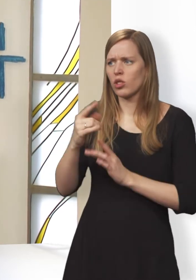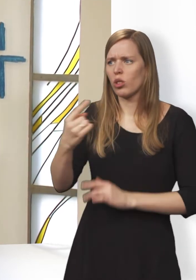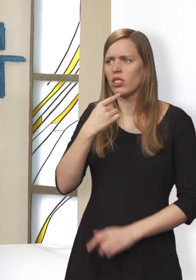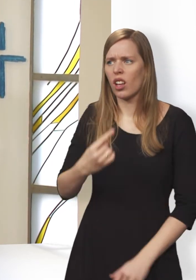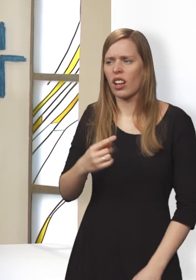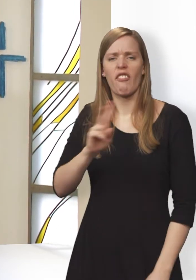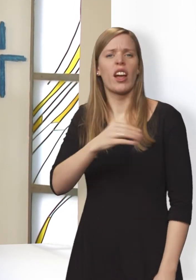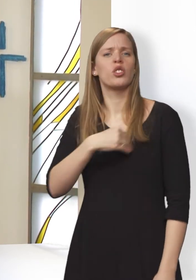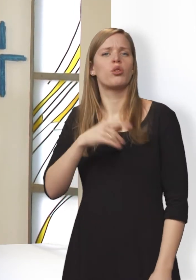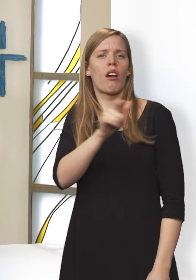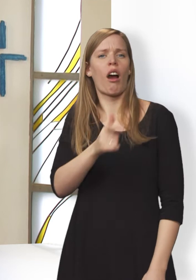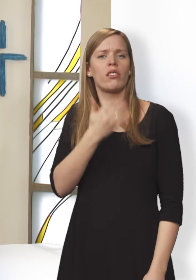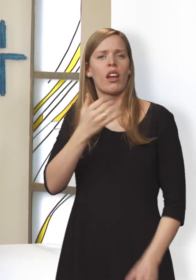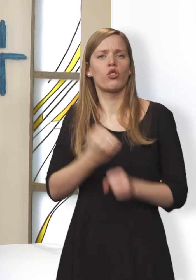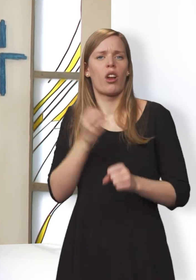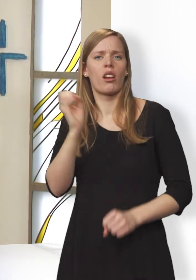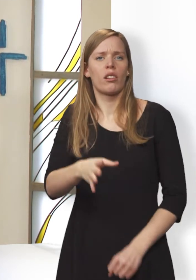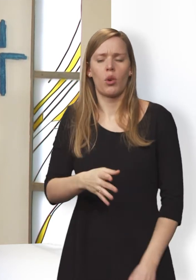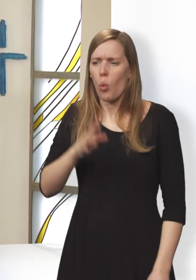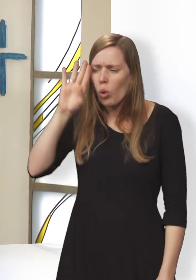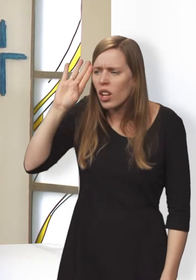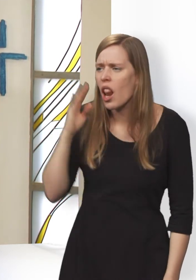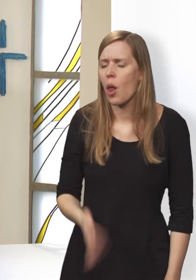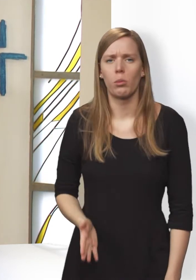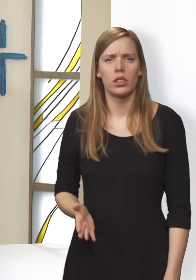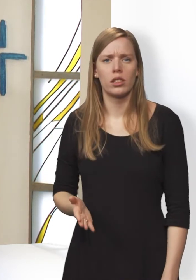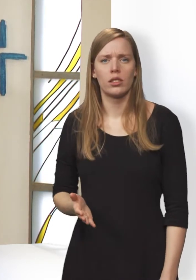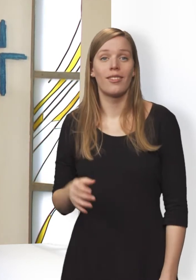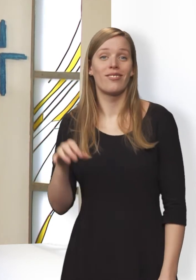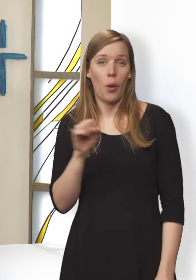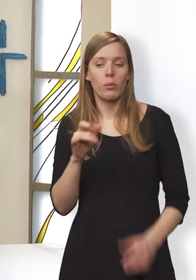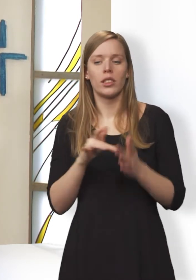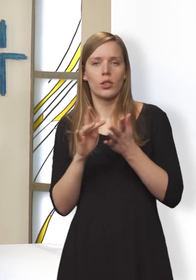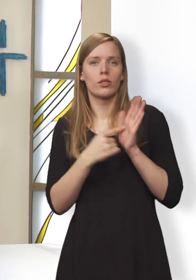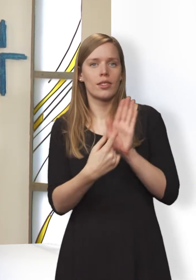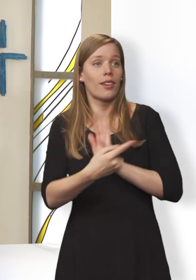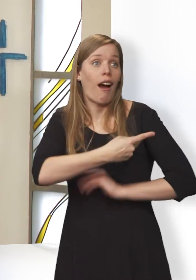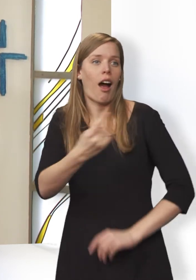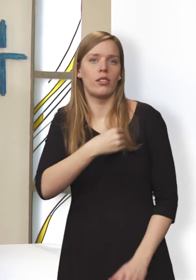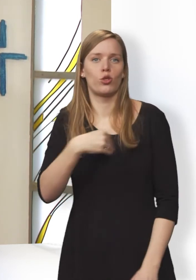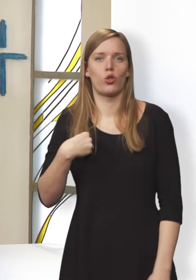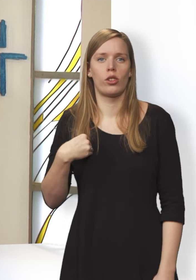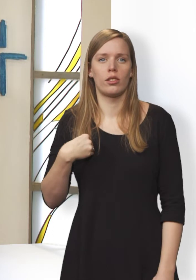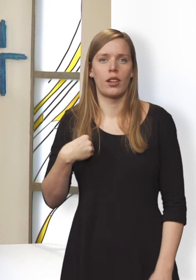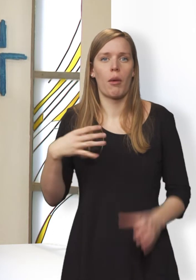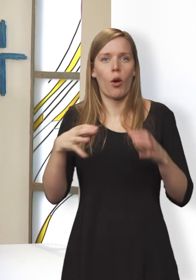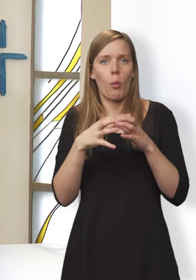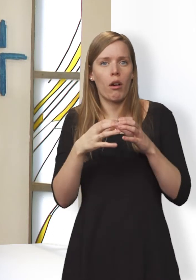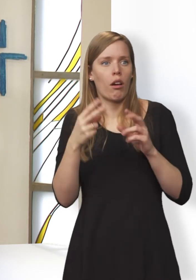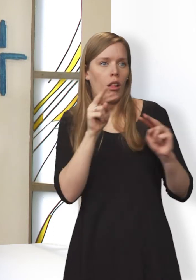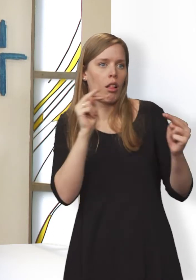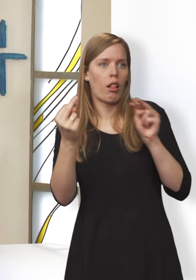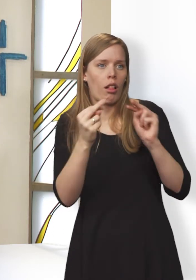bodenlos wenn mir einer so meine schuld vor augen malt und nicht vor allen anderen überführt